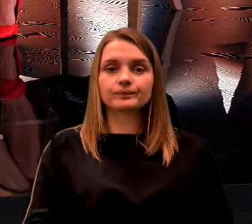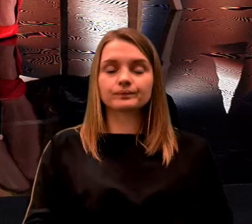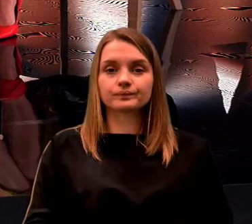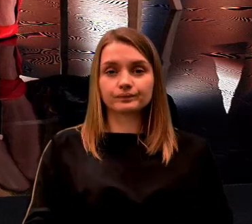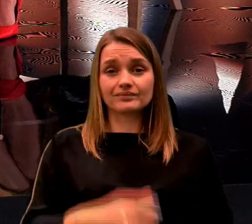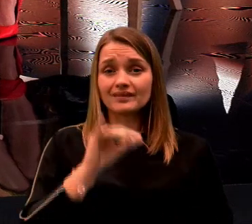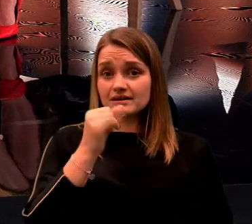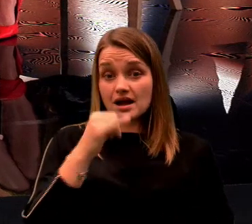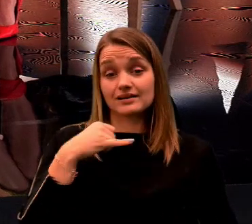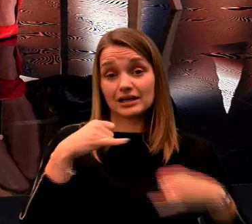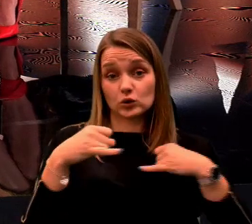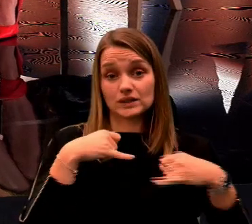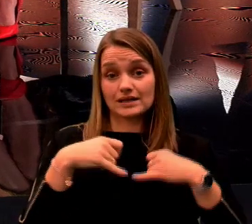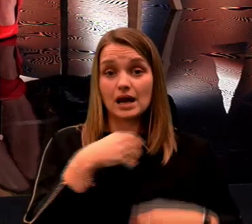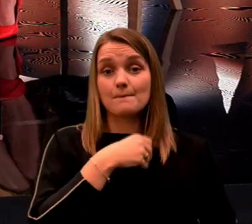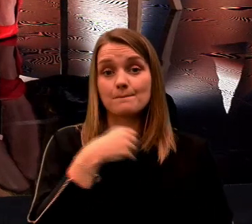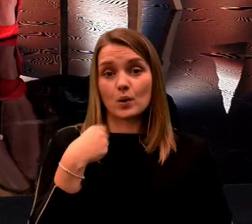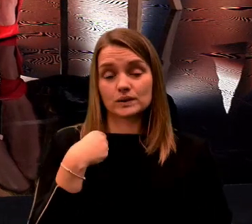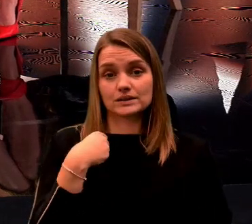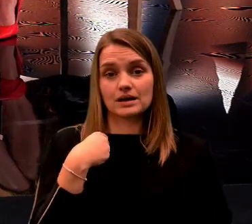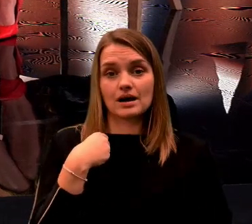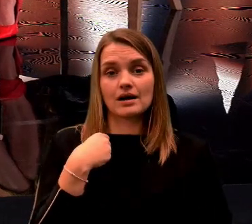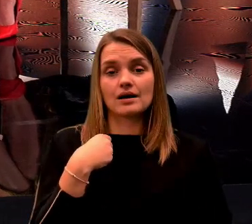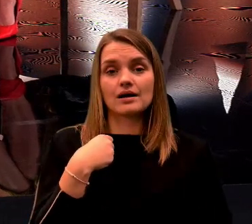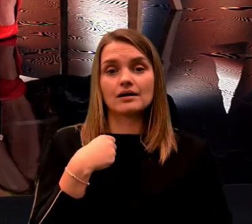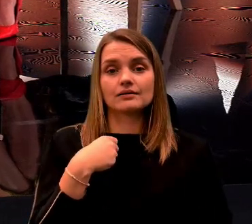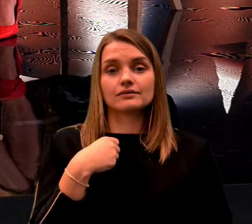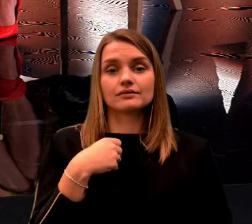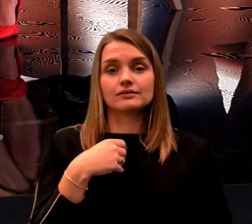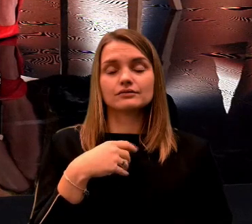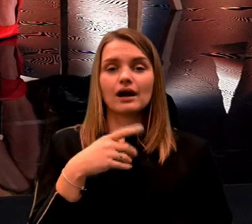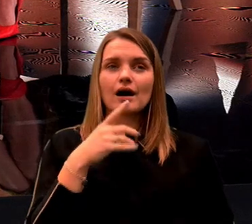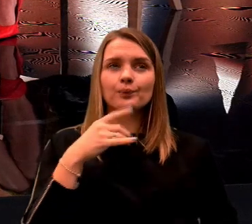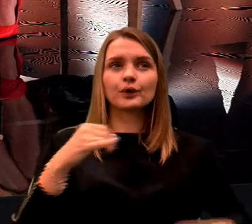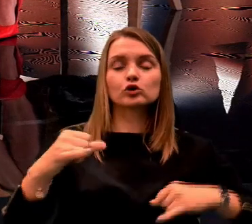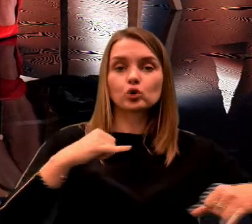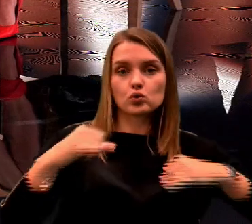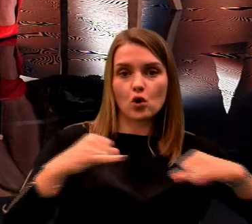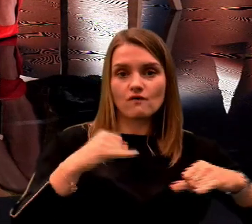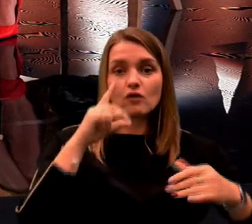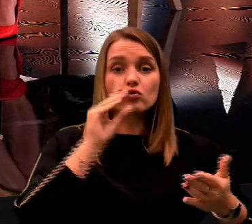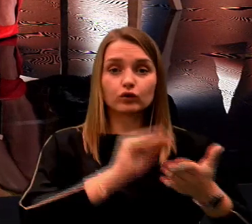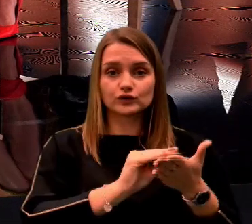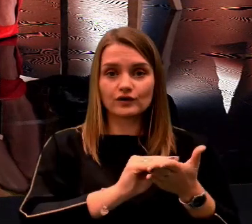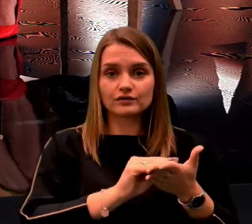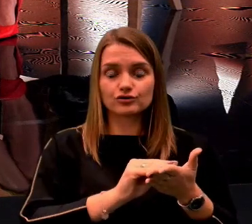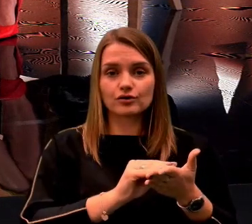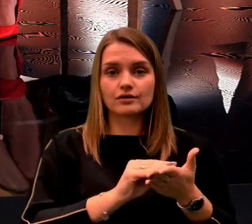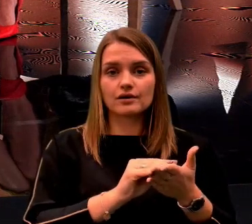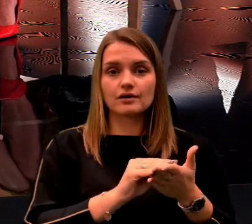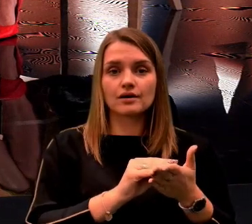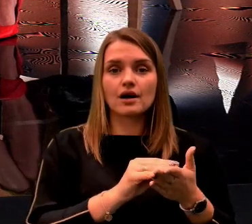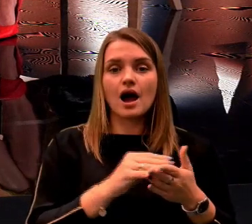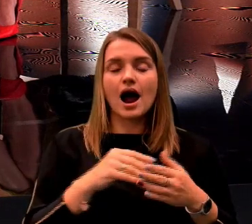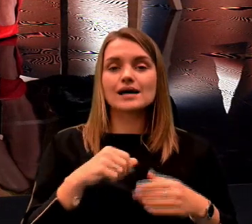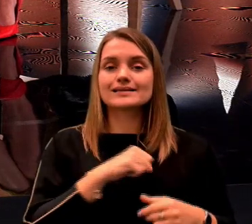Jak zarządzana jest Polska i ta samorządowa i ta rządowa, ponieważ rządowa, że tak powiem, doświadczenie jest dużo dłuższe, samorządowa